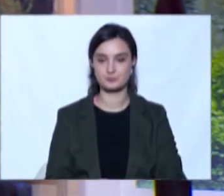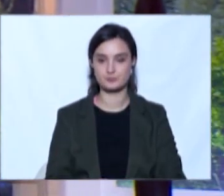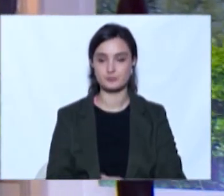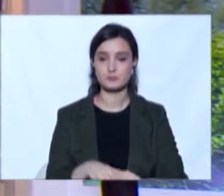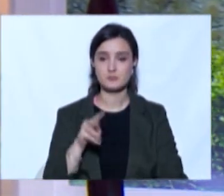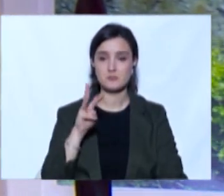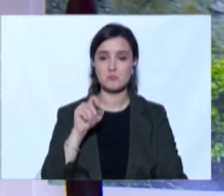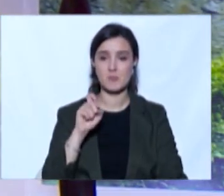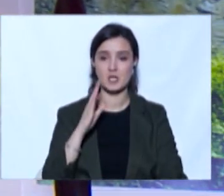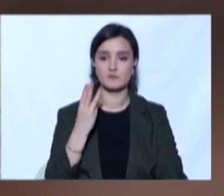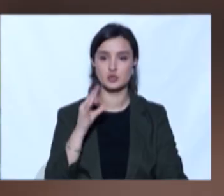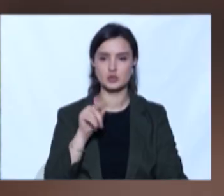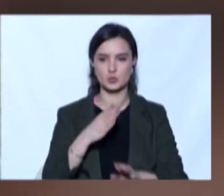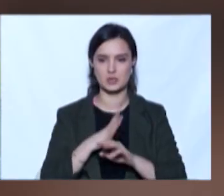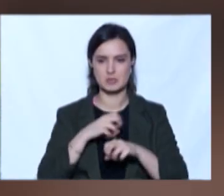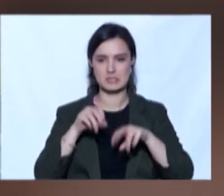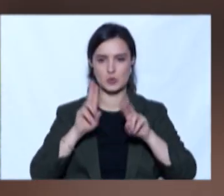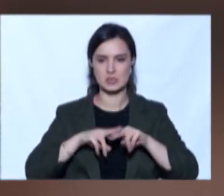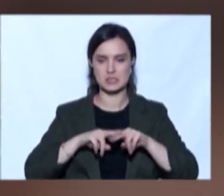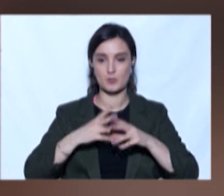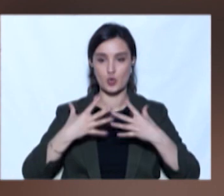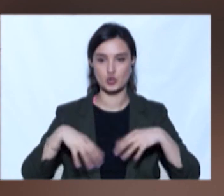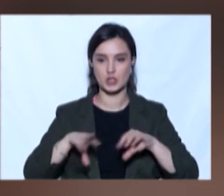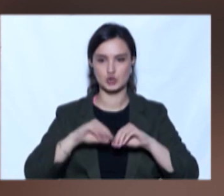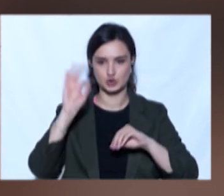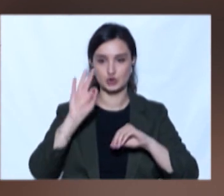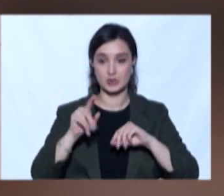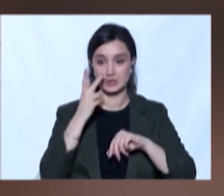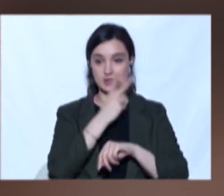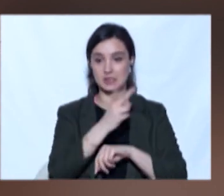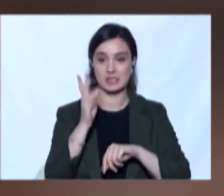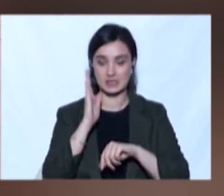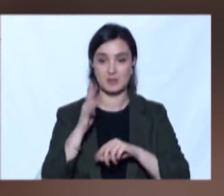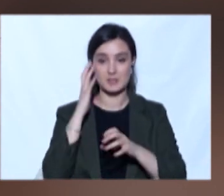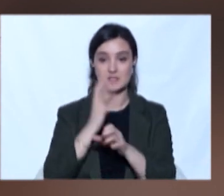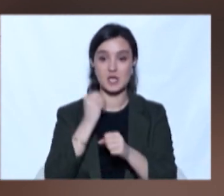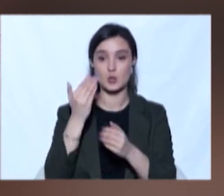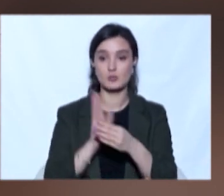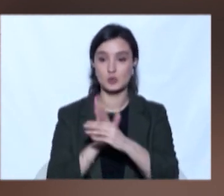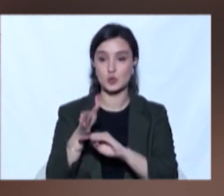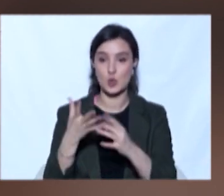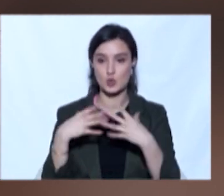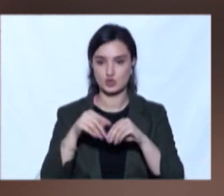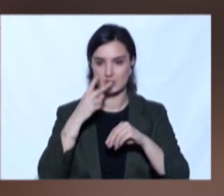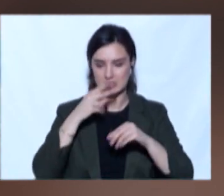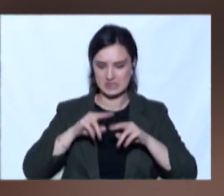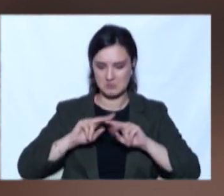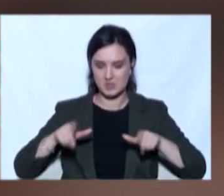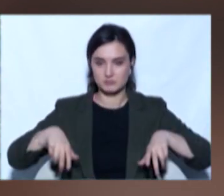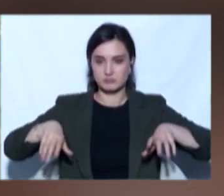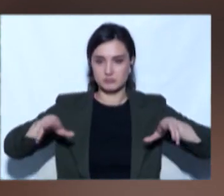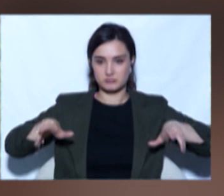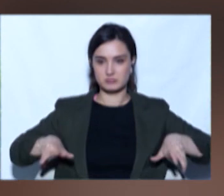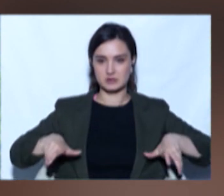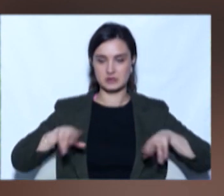მახშის გააჩნდა სპეციალური სკამი, ოჯახში ხშირად შეხვდებით ხოლმე, სვანურ ოჯახში თუ კი შეხვდეთ მახშის სკამს. მახშის